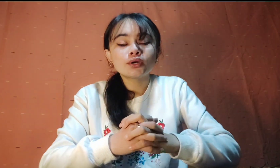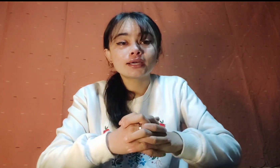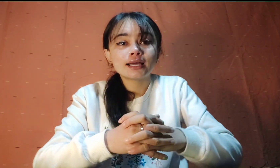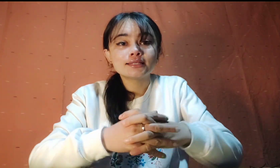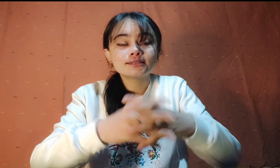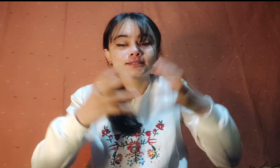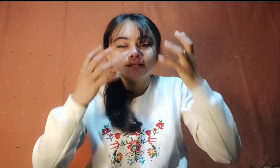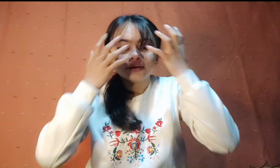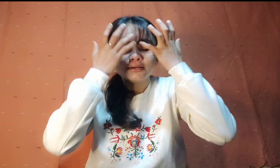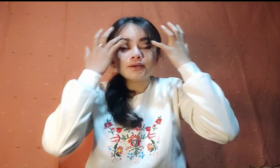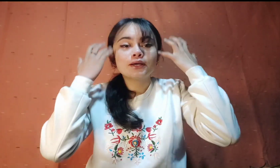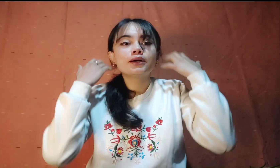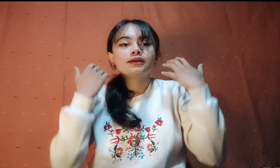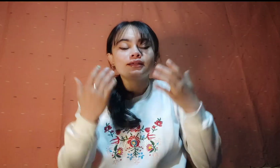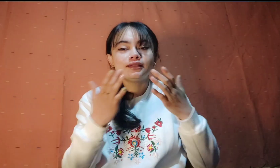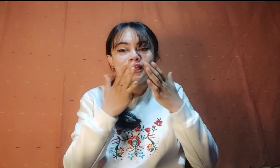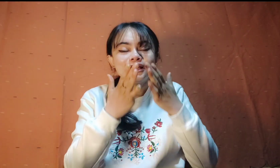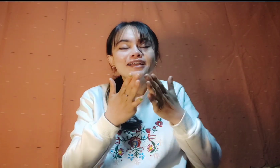Okay, guys.